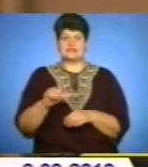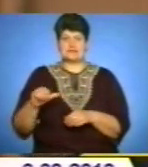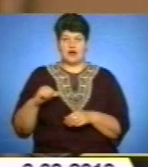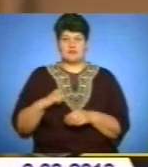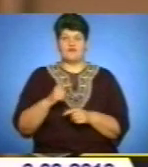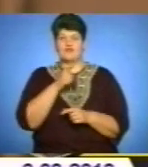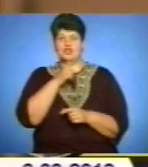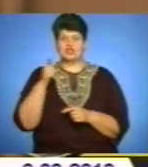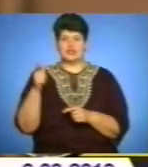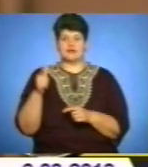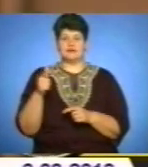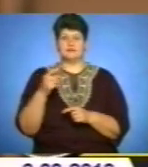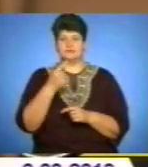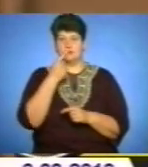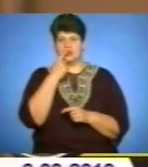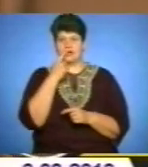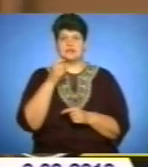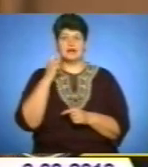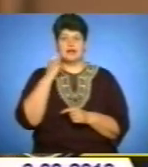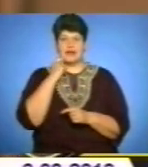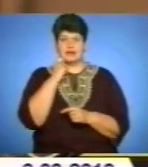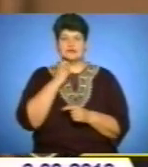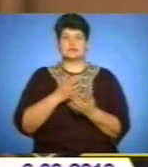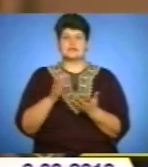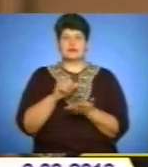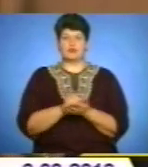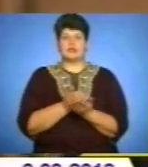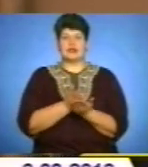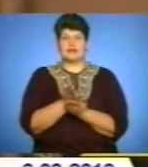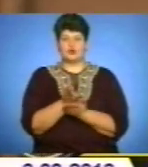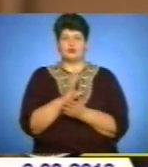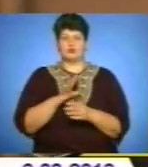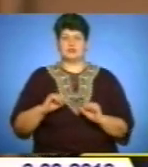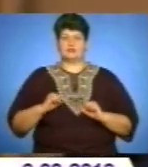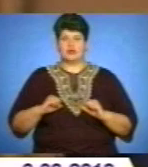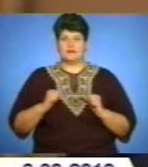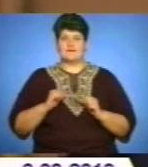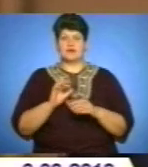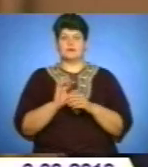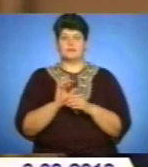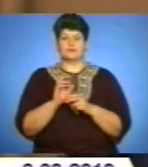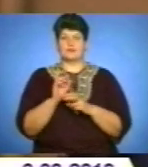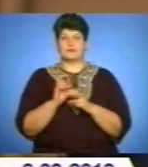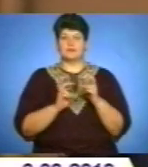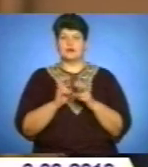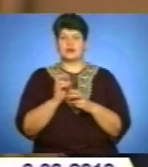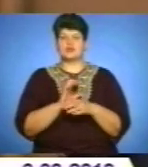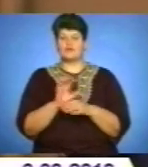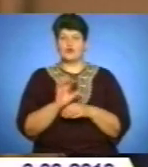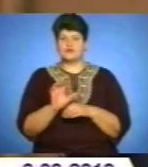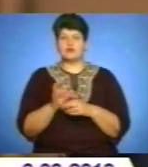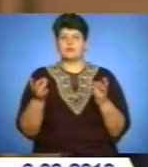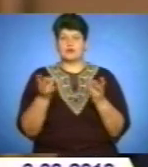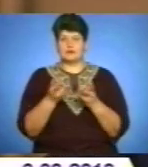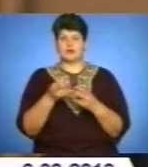течение ближайших лет правительство займет линию и будет стимулировать производство необходимых препаратов